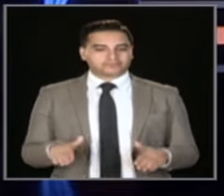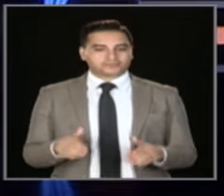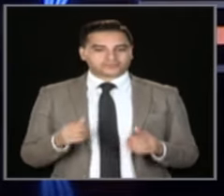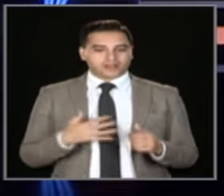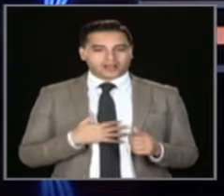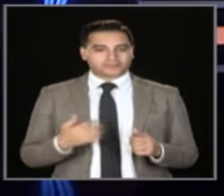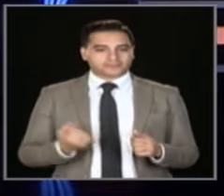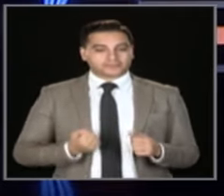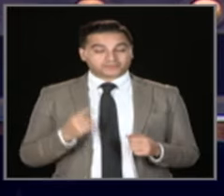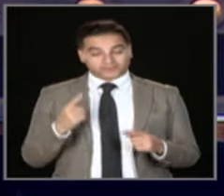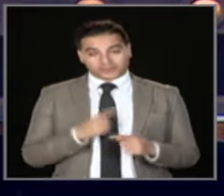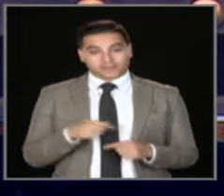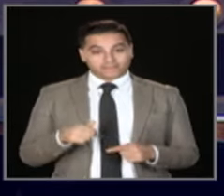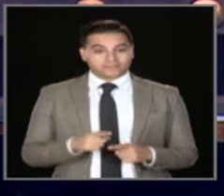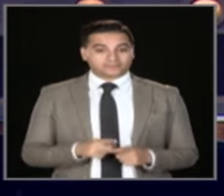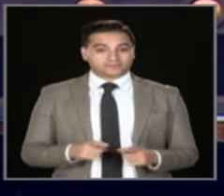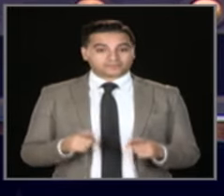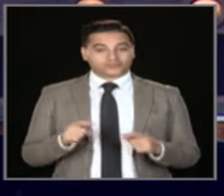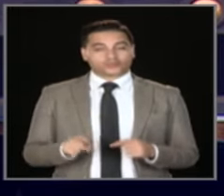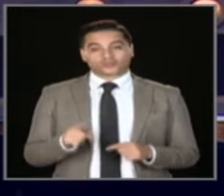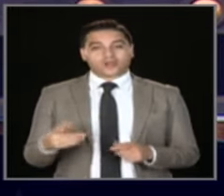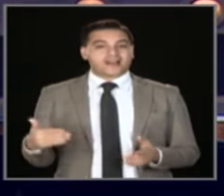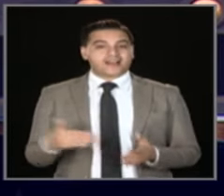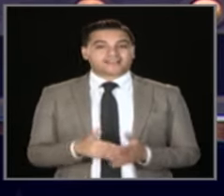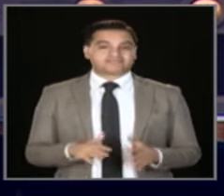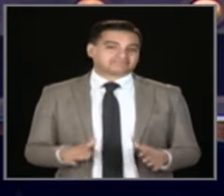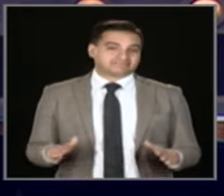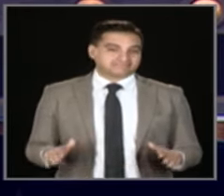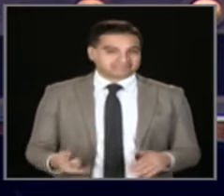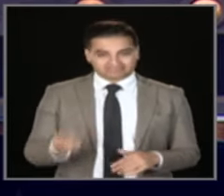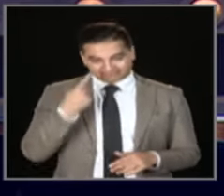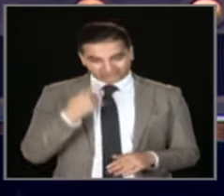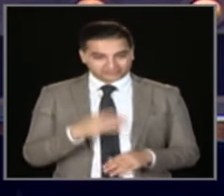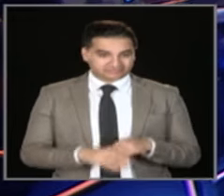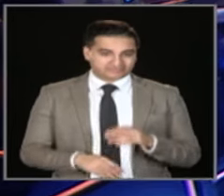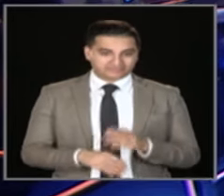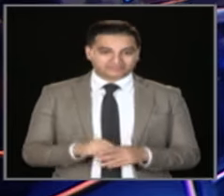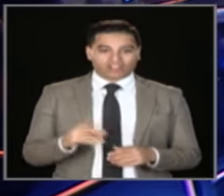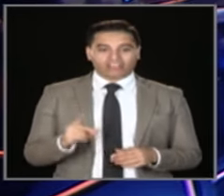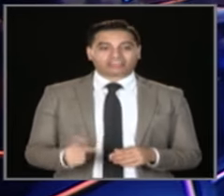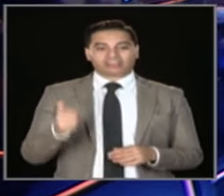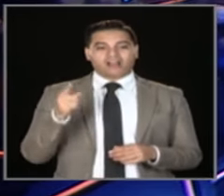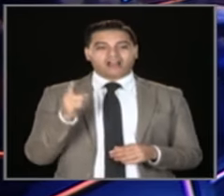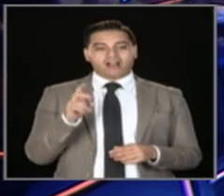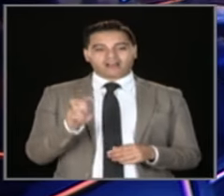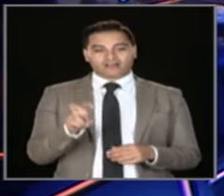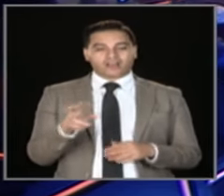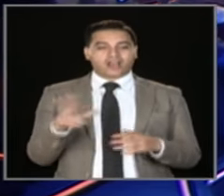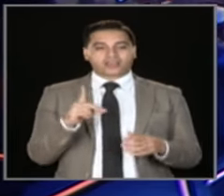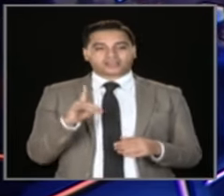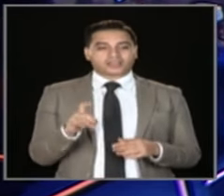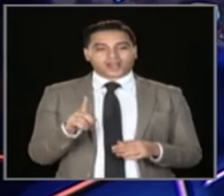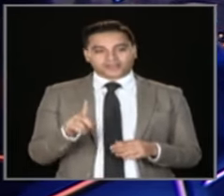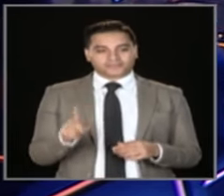بالثلاث نقاط. شعار الموسم. السؤال الأخير، السؤال الأخير. طارق الطيب، قافل